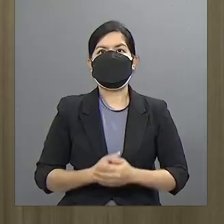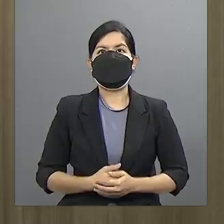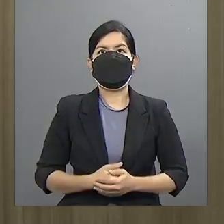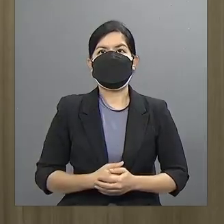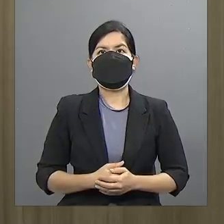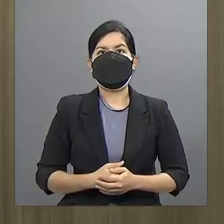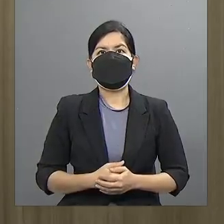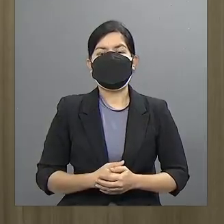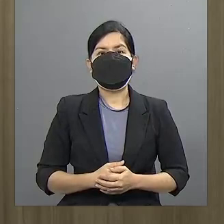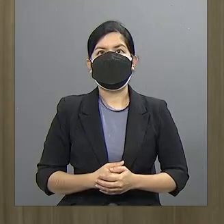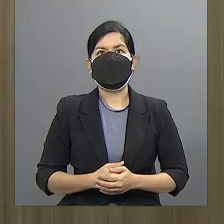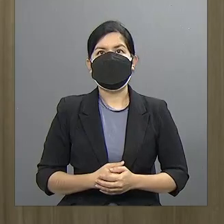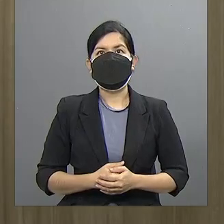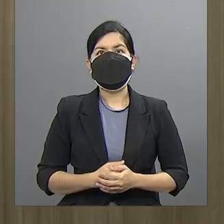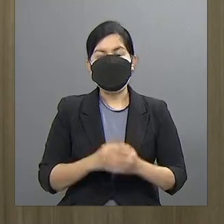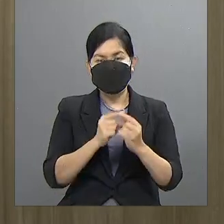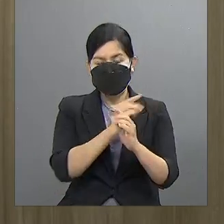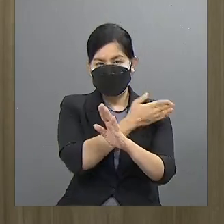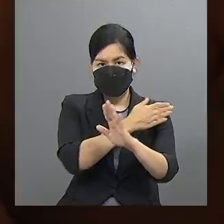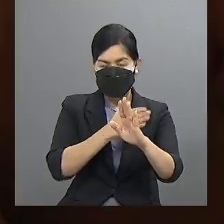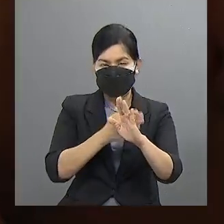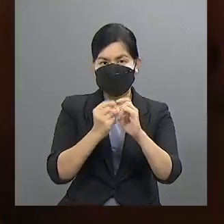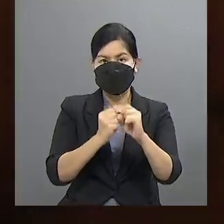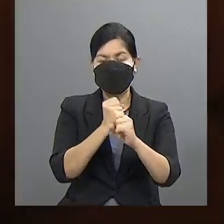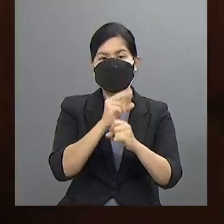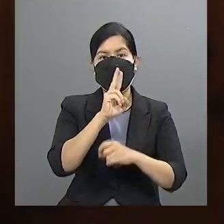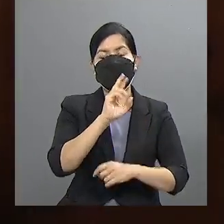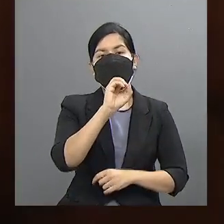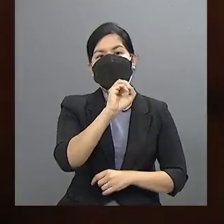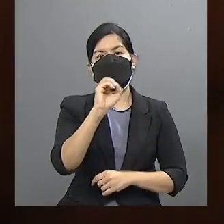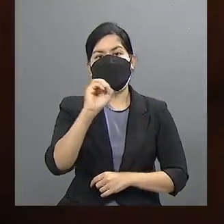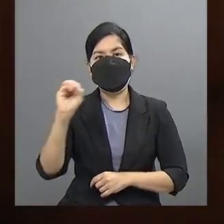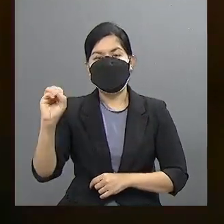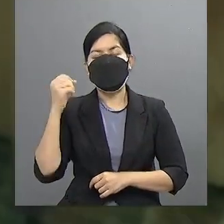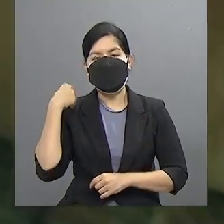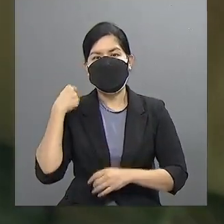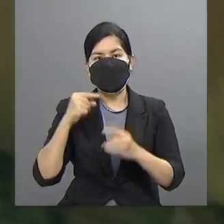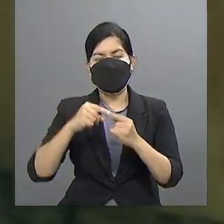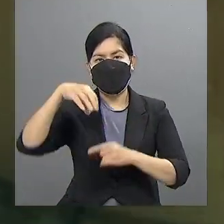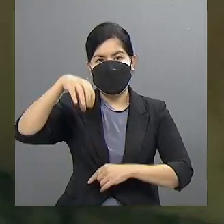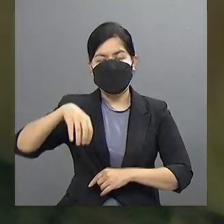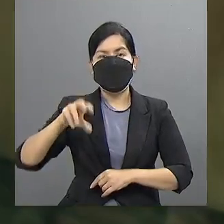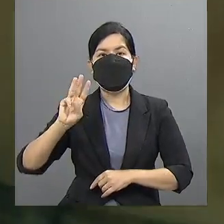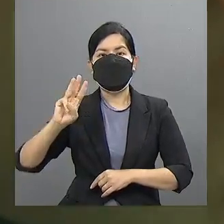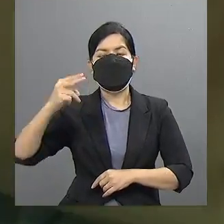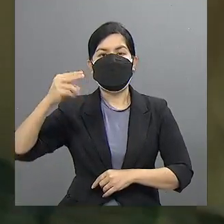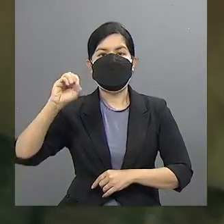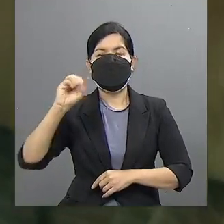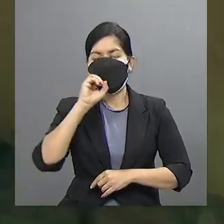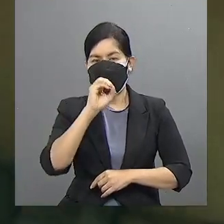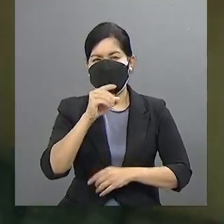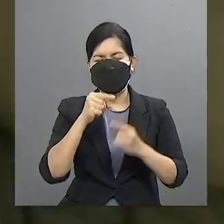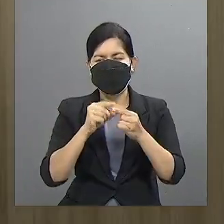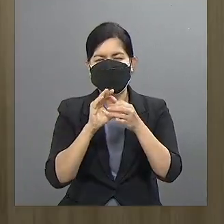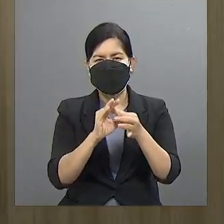ย้อนกลับไปประมาณปี2000มีการ forecast จาก WHO ว่าปี2020เนี่ยเป็นปีที่โรคซึมเศร้านะฮะแล้วก็โรคทางจิตเวชหลายๆโรคเนี่ยจะม